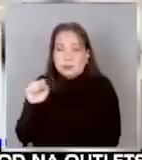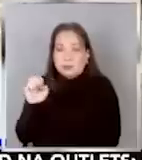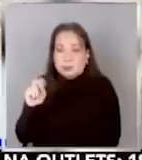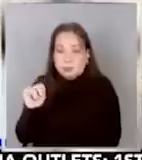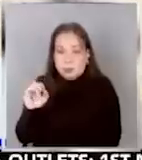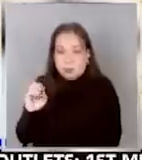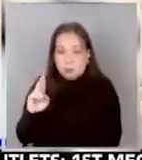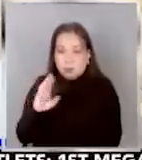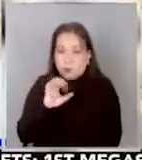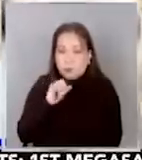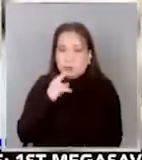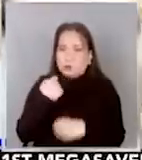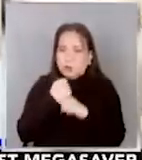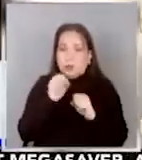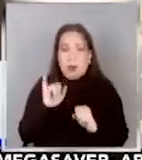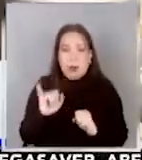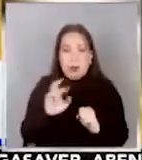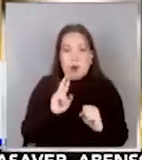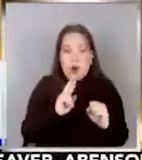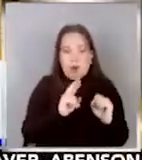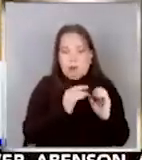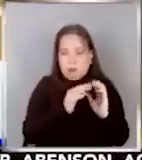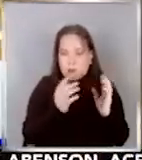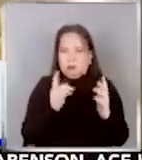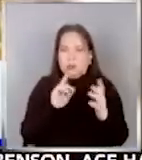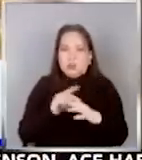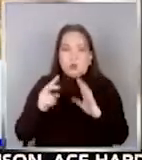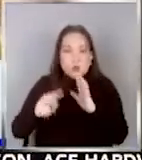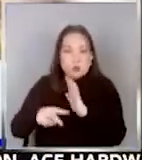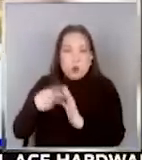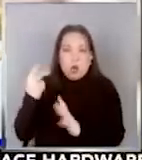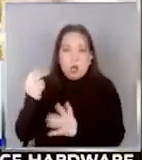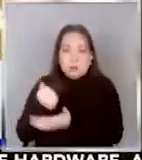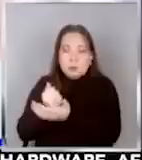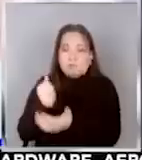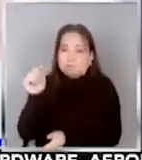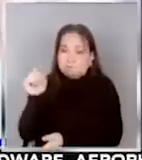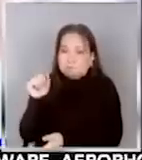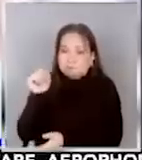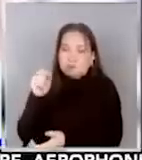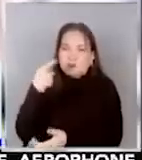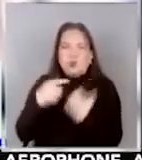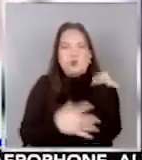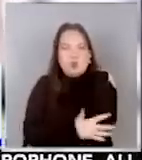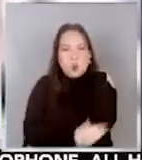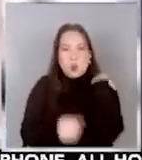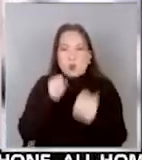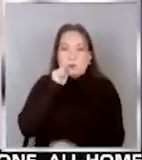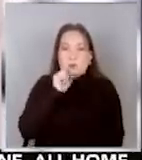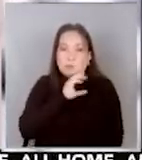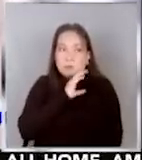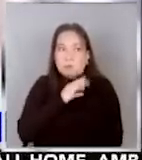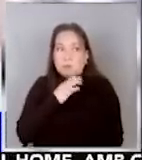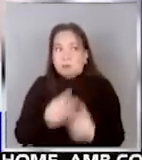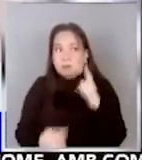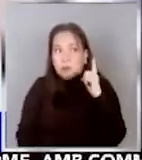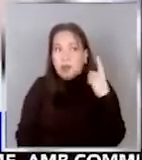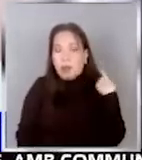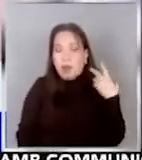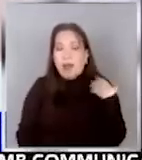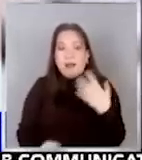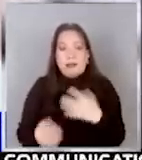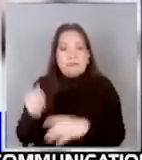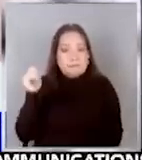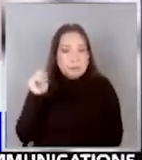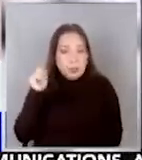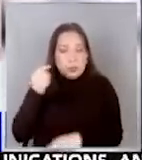batas na magdodoble sa tinatanggap na ayuda ng mga senior citizen. May bagong batas nga po na tinataasan ng social pension from